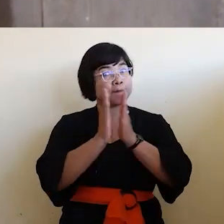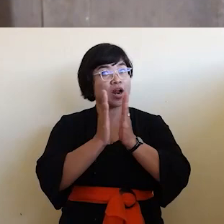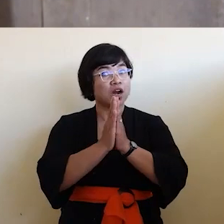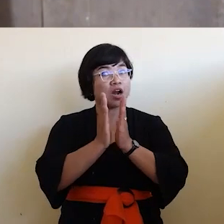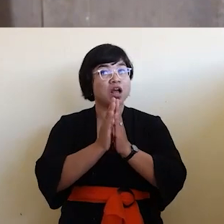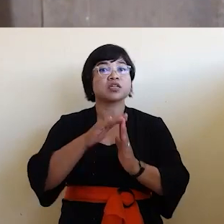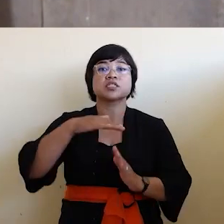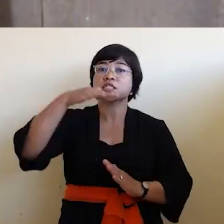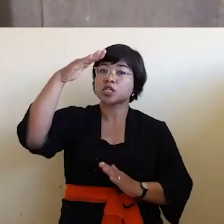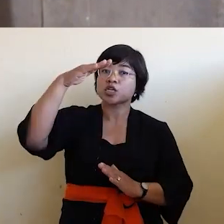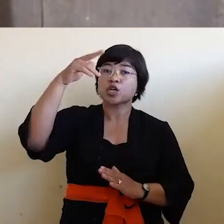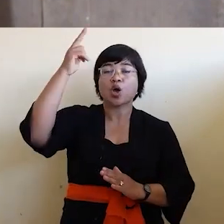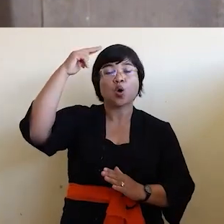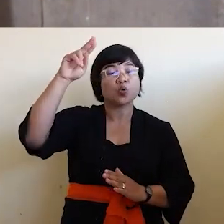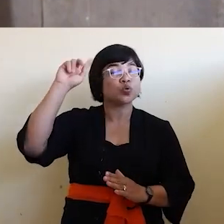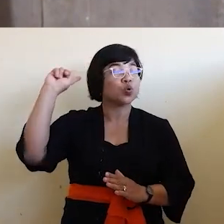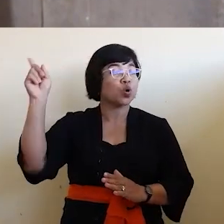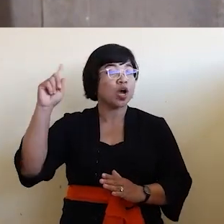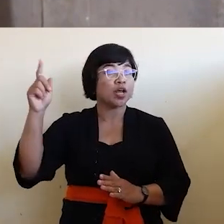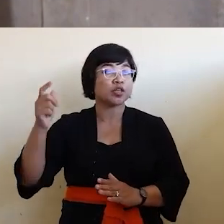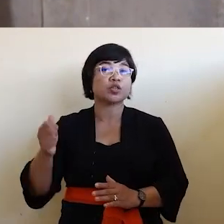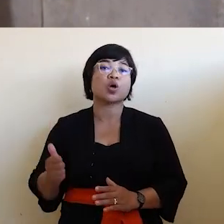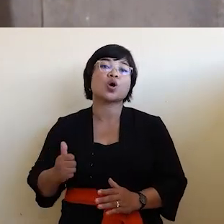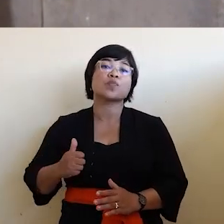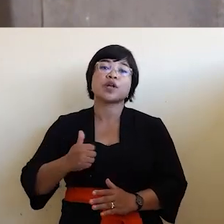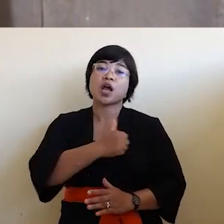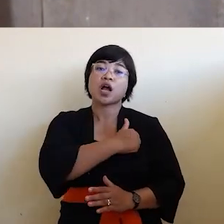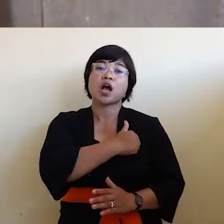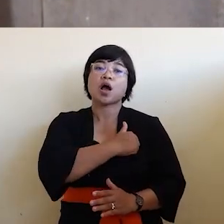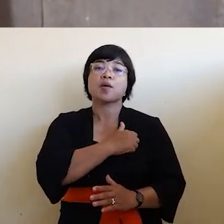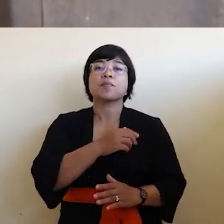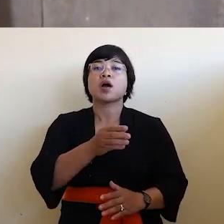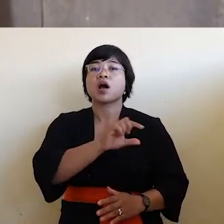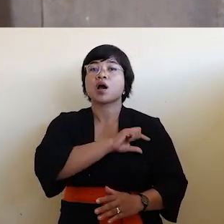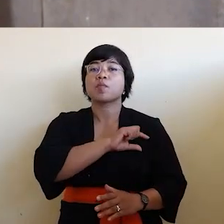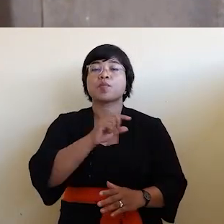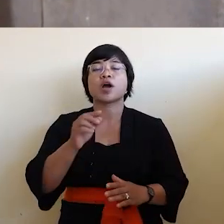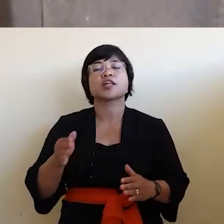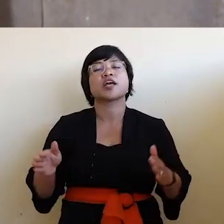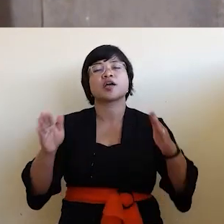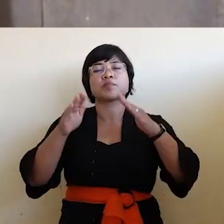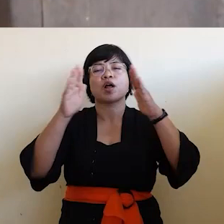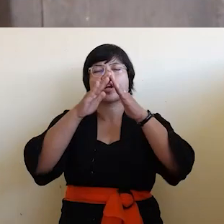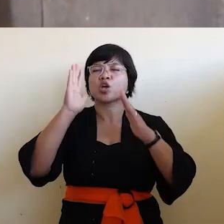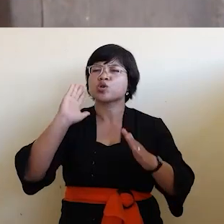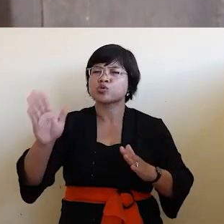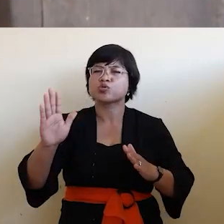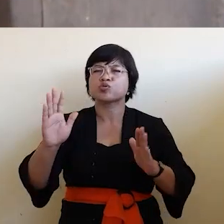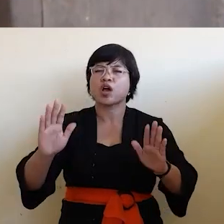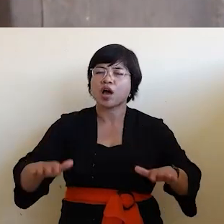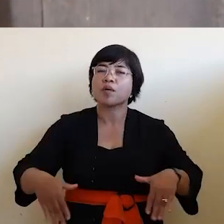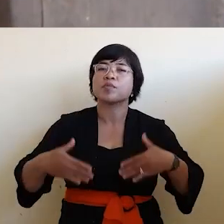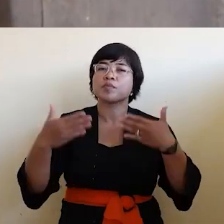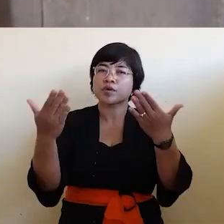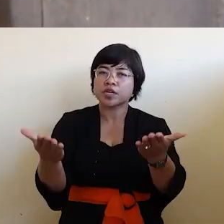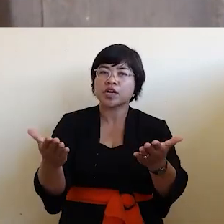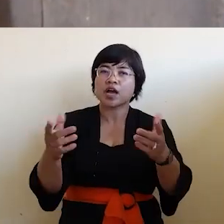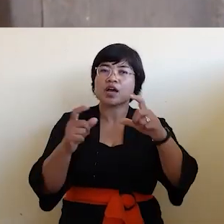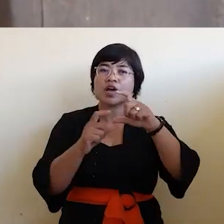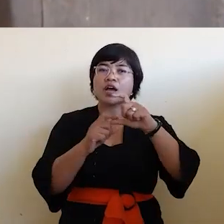kepada Kantor Kementerian Agama Kabupaten Bangli yang telah menyediakan sarana dan